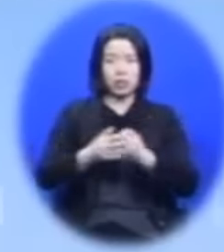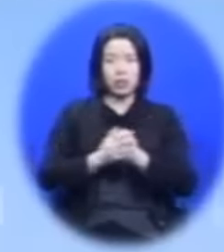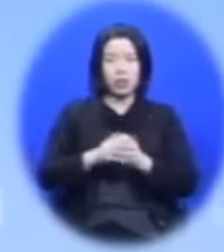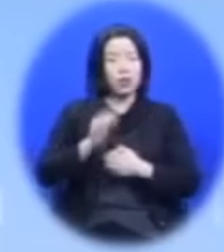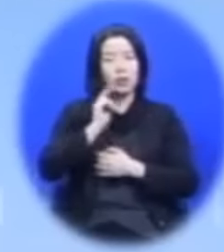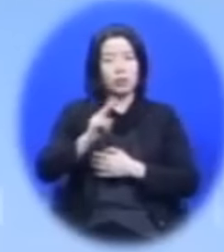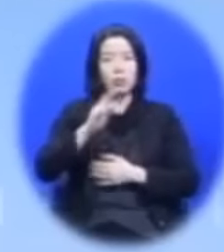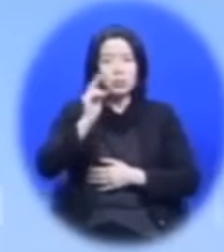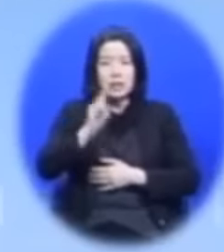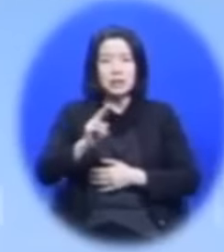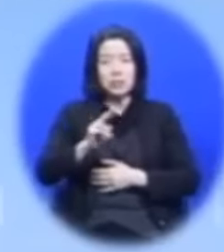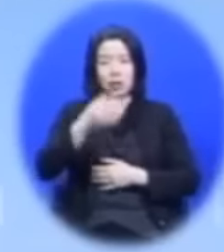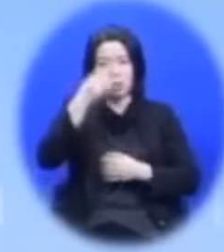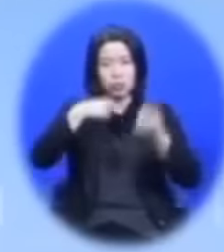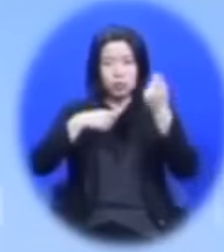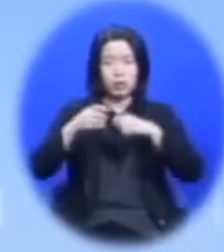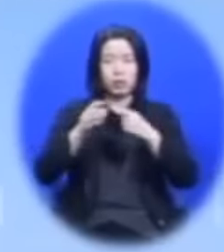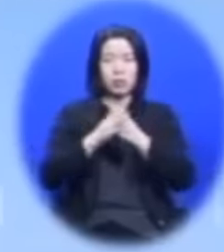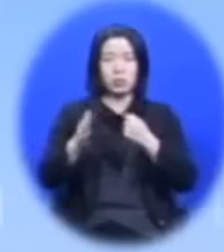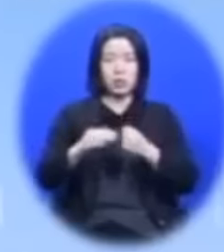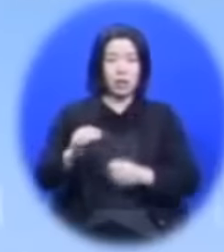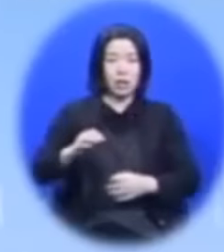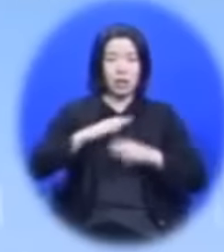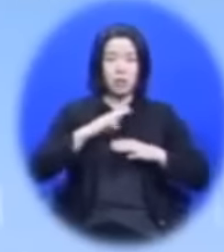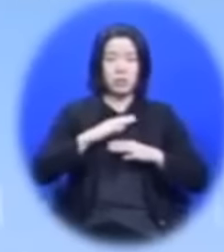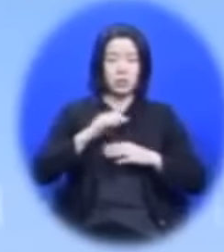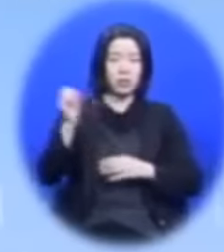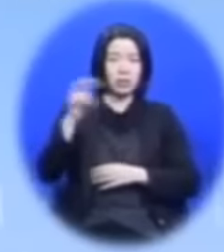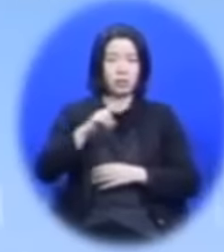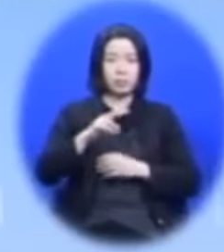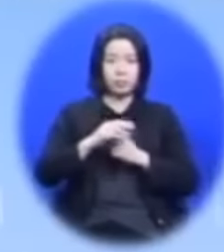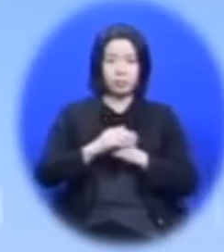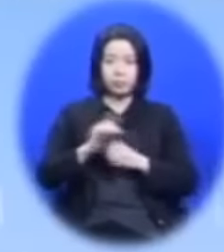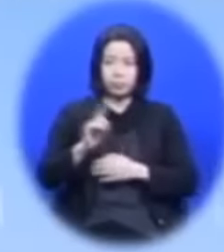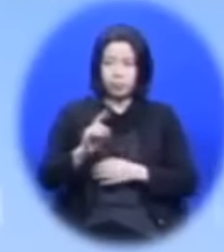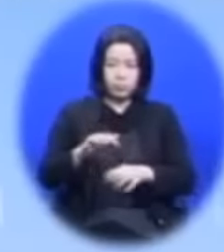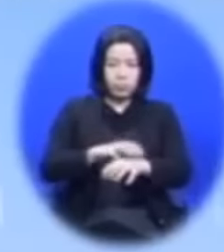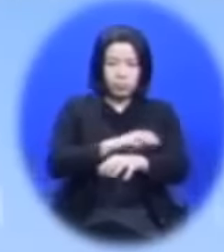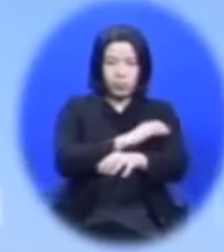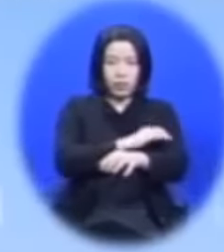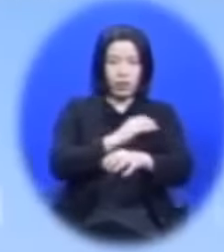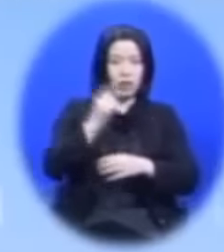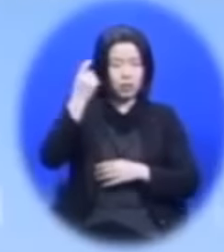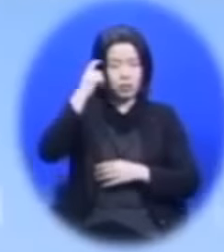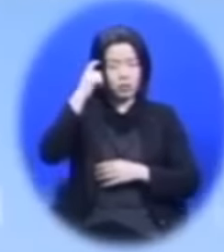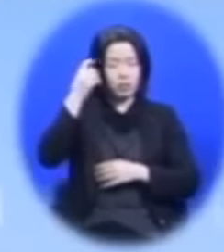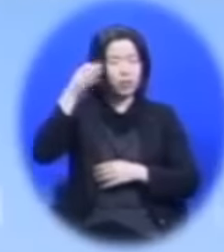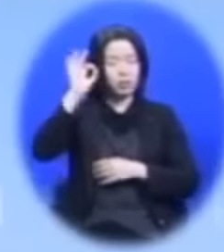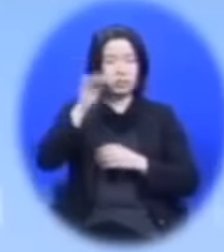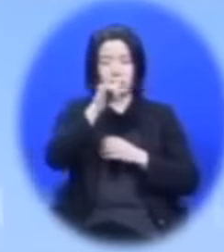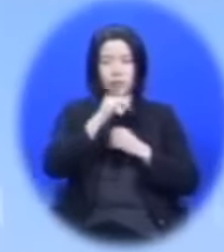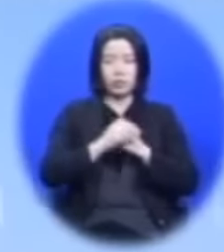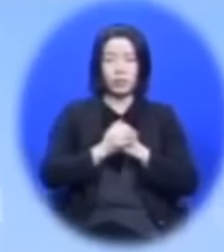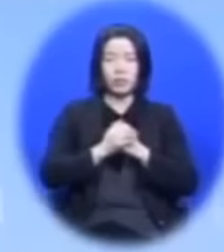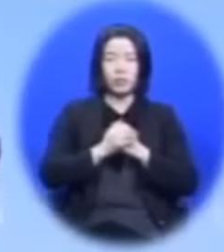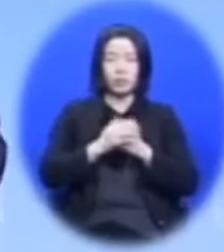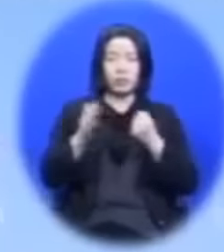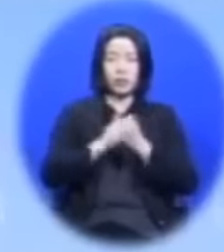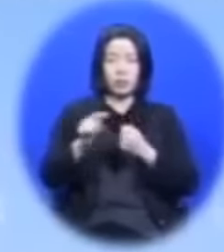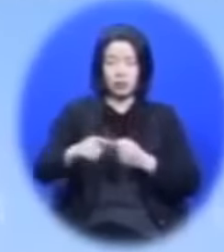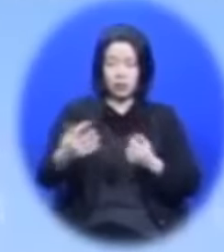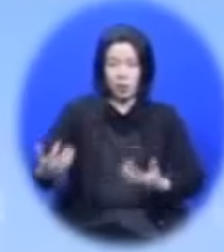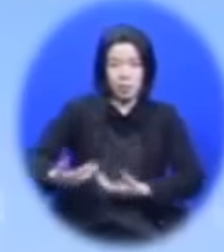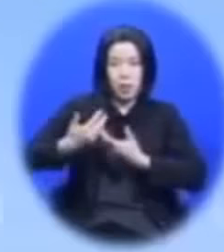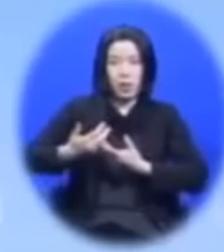너무 심하게 우니까 갑자기 뭔가 소름 끼치는 생각이 들더래요. 그래서 그 아이를